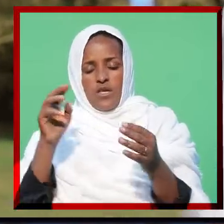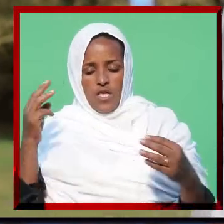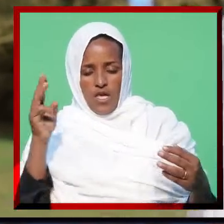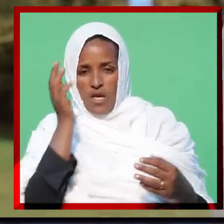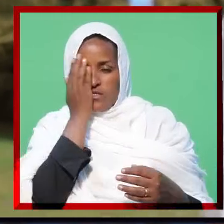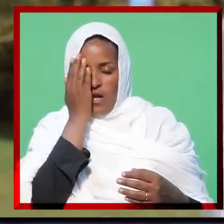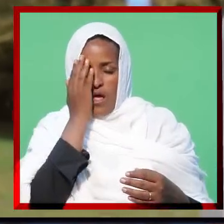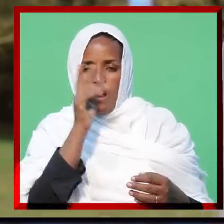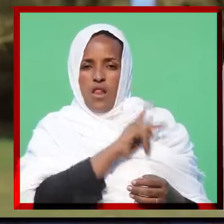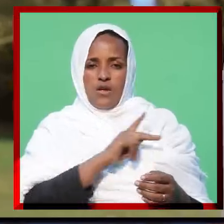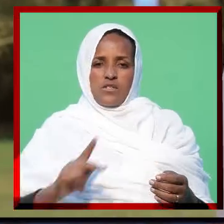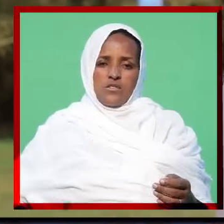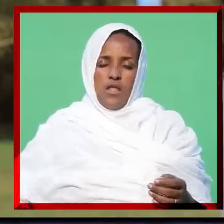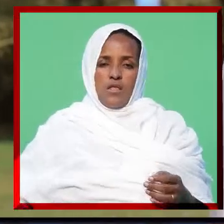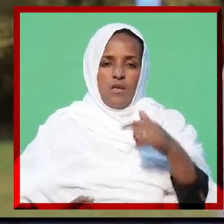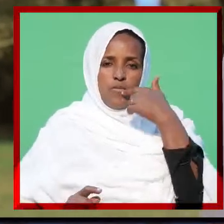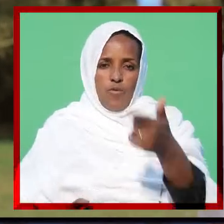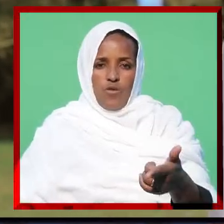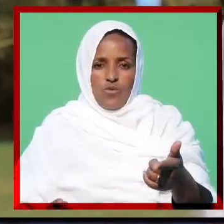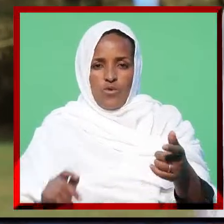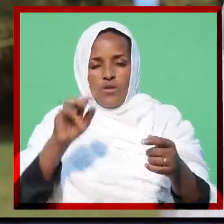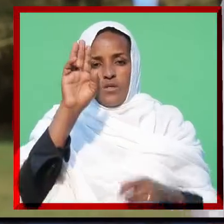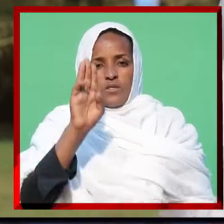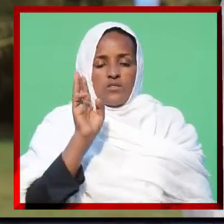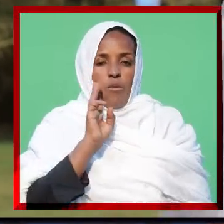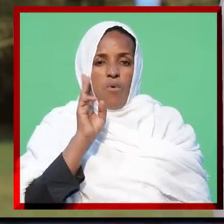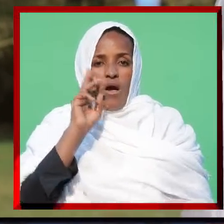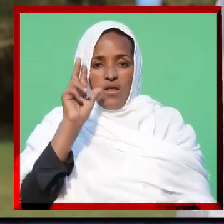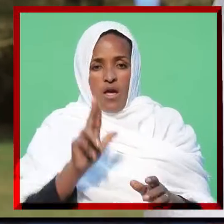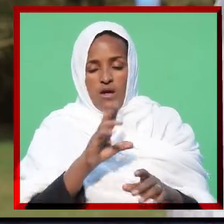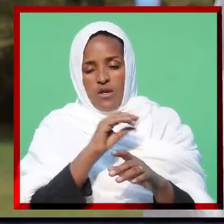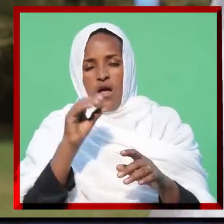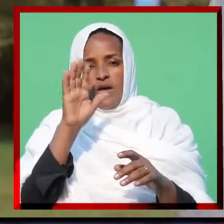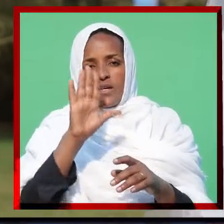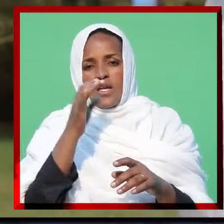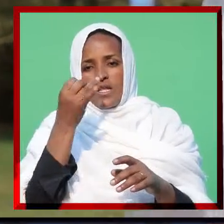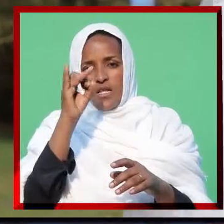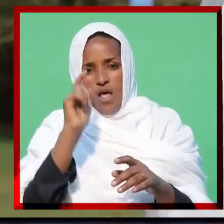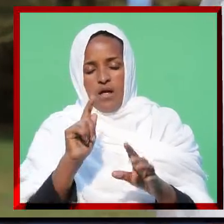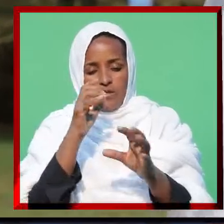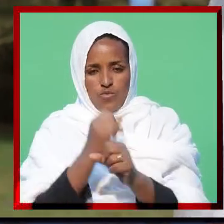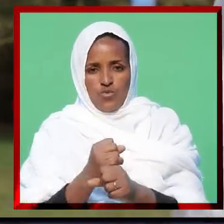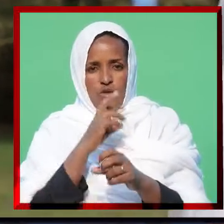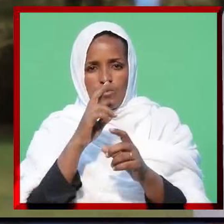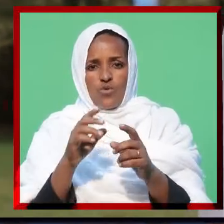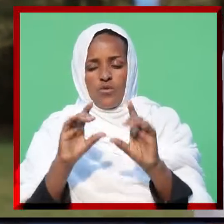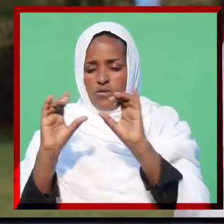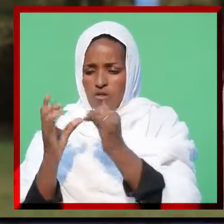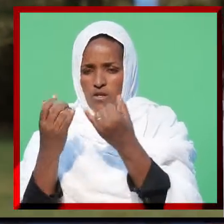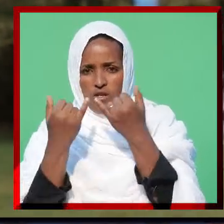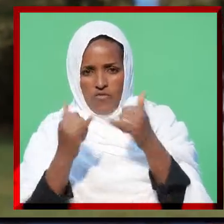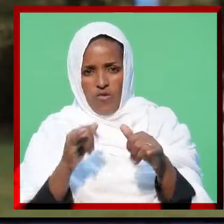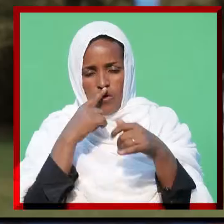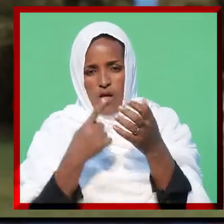ነገስታት የሚባሉት ያስሩ ነገር ነገስታት ሰማርያና ገሊላን የሚይዙት ናቸው የእስራኤል መልካ ምድር በክልል እንክፈለው